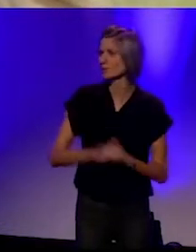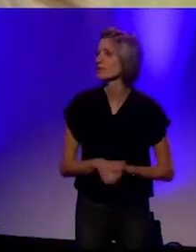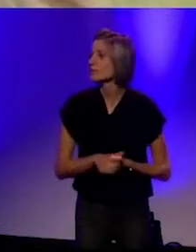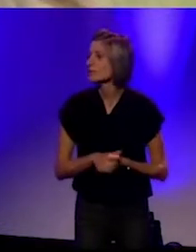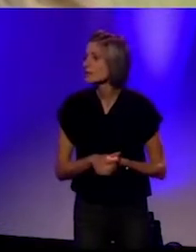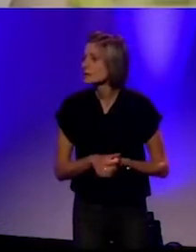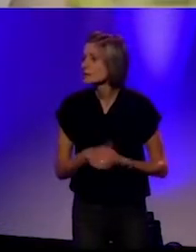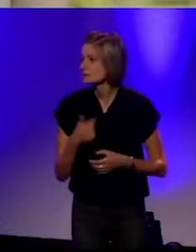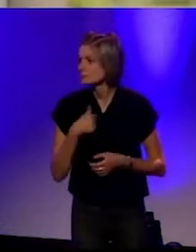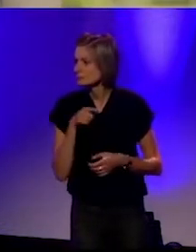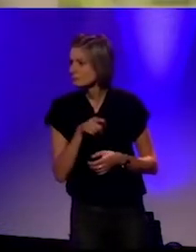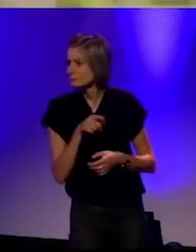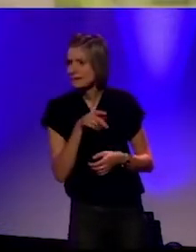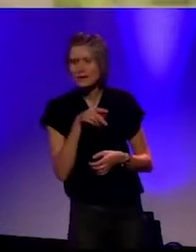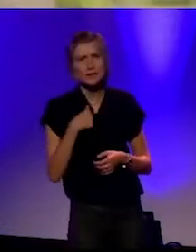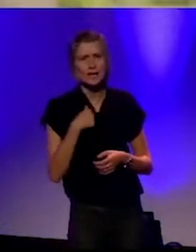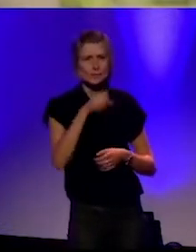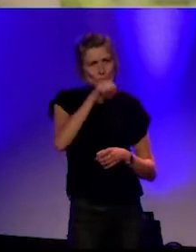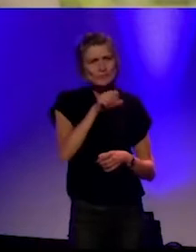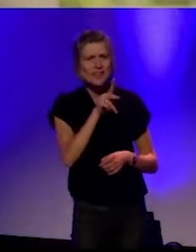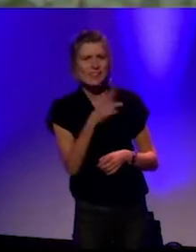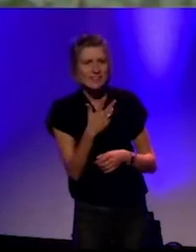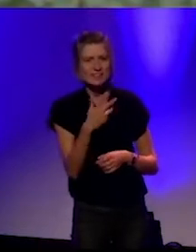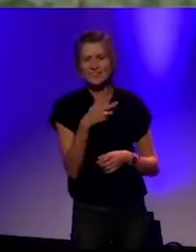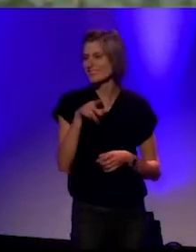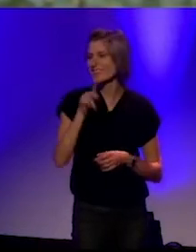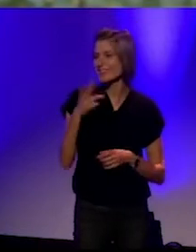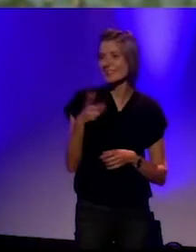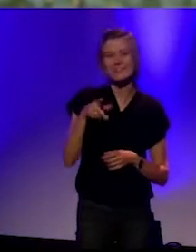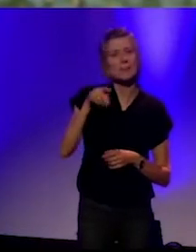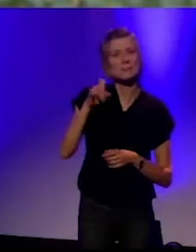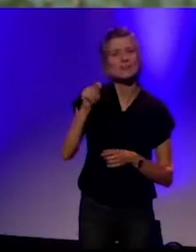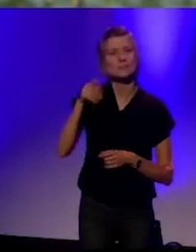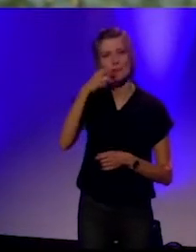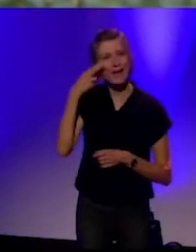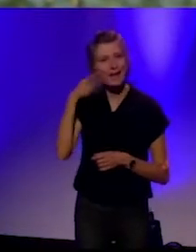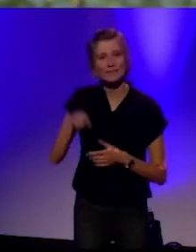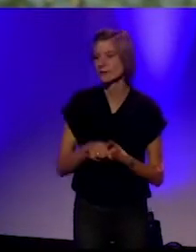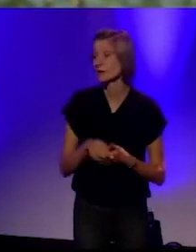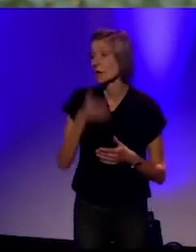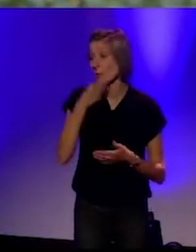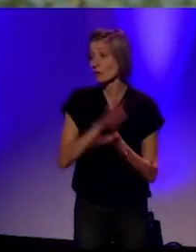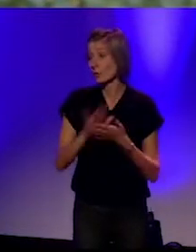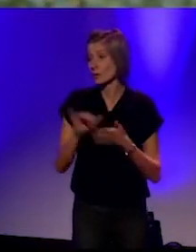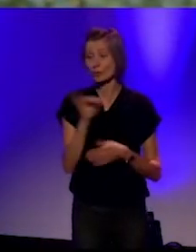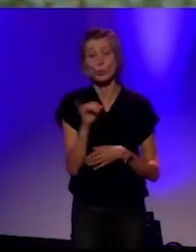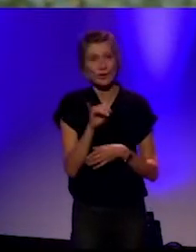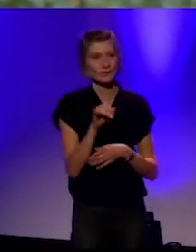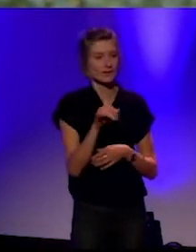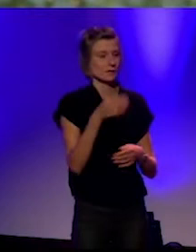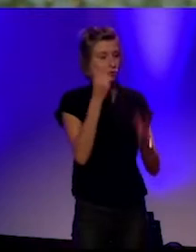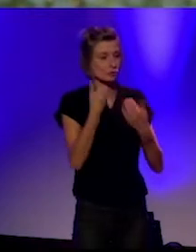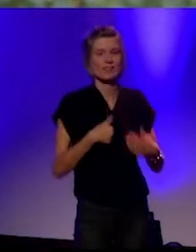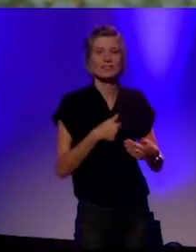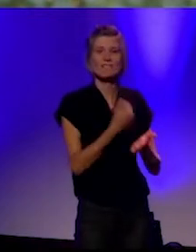K3. K3 en Piet Piraat. Een mooi voorbeeld zijn studenten farmacie, die niet alleen met scheikundige producten bezig